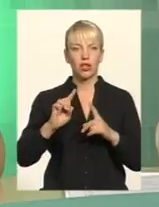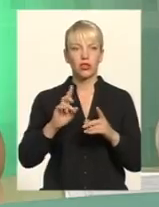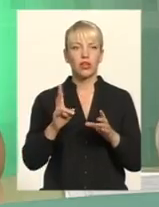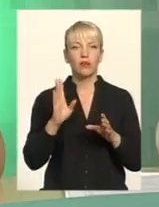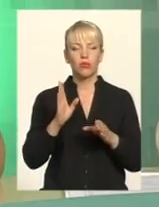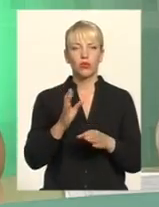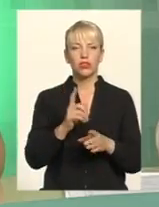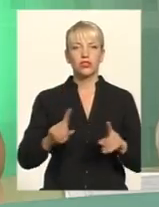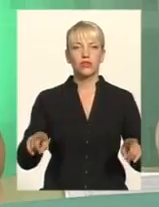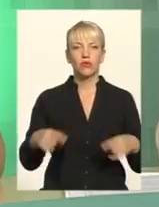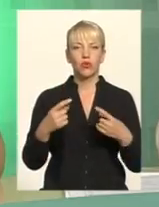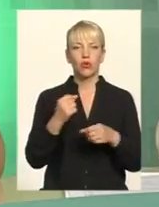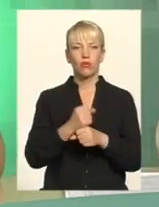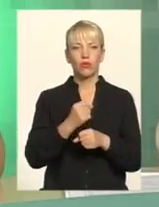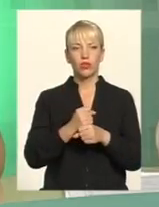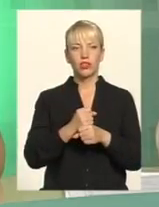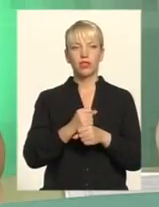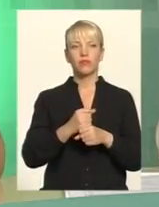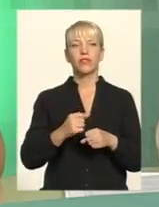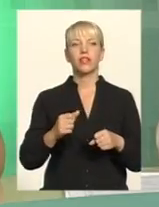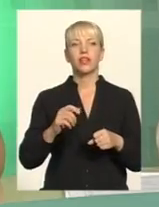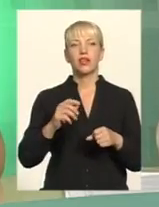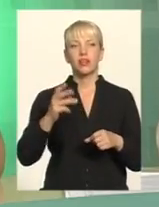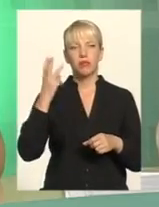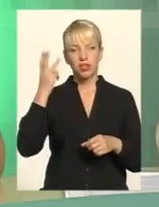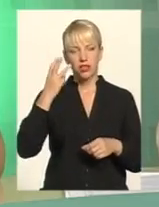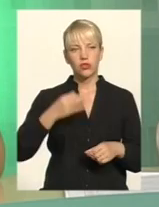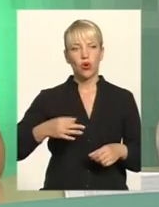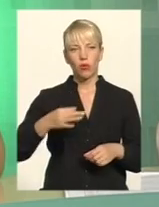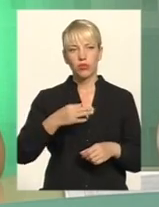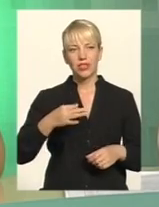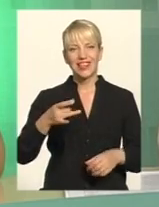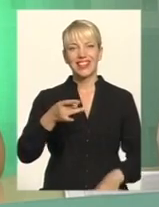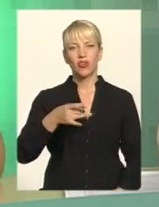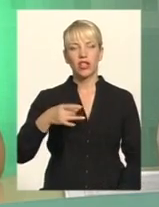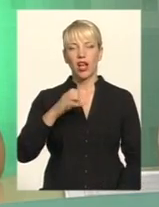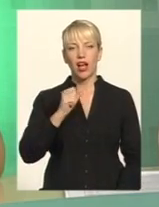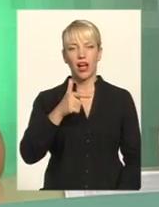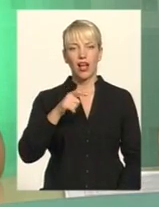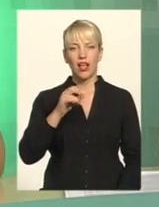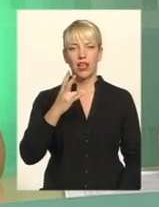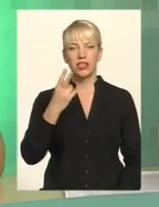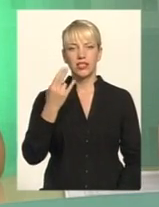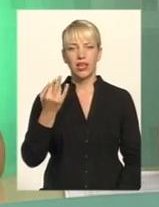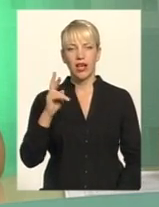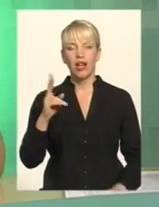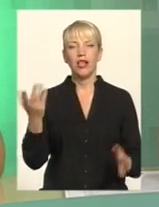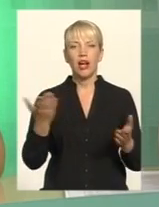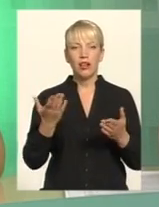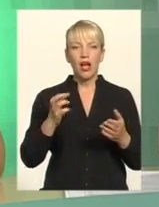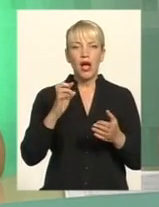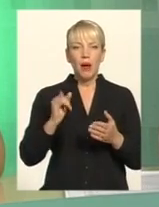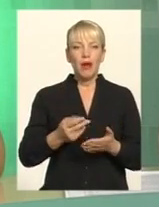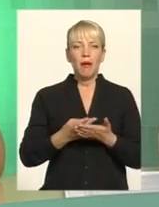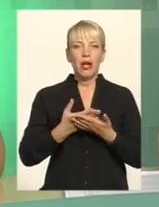по створенню такої нашої Хмельницької обласної регіональної агенції, яка би презентувала, готувала,